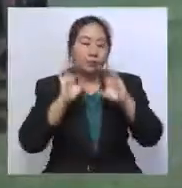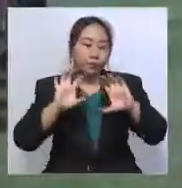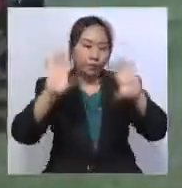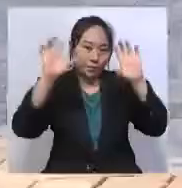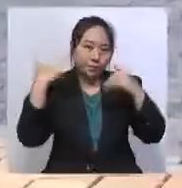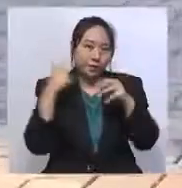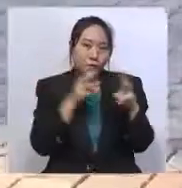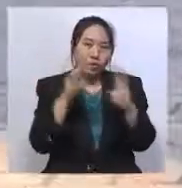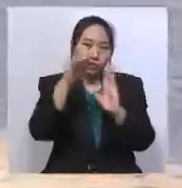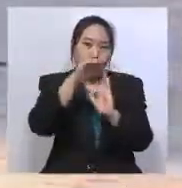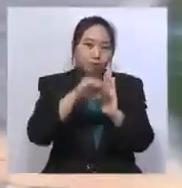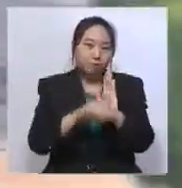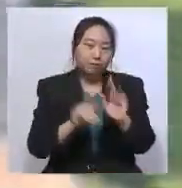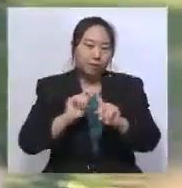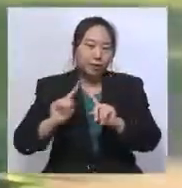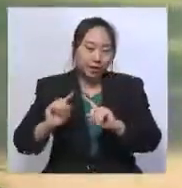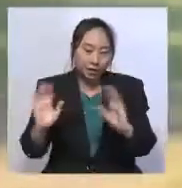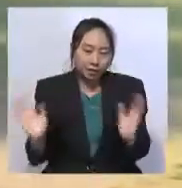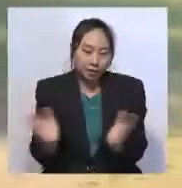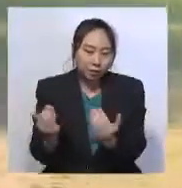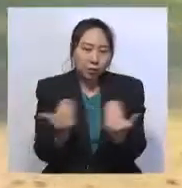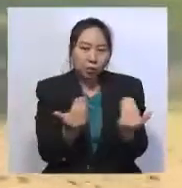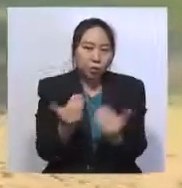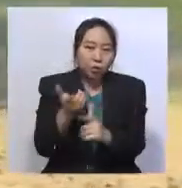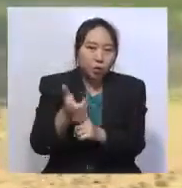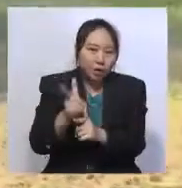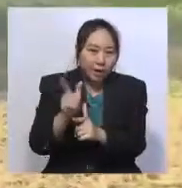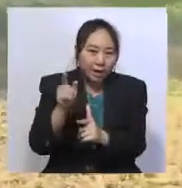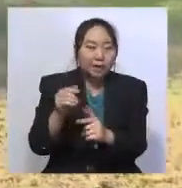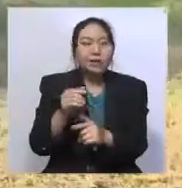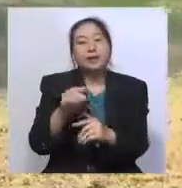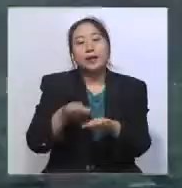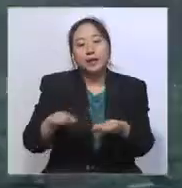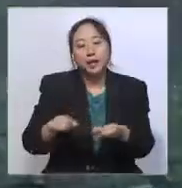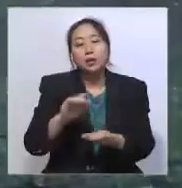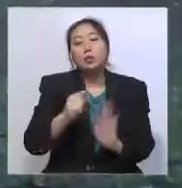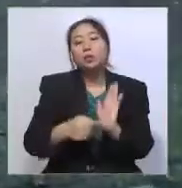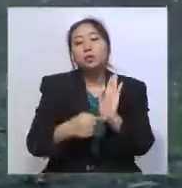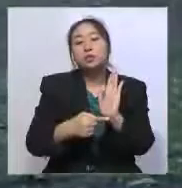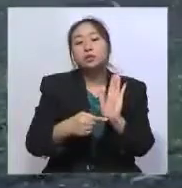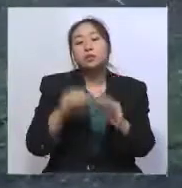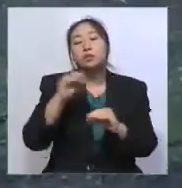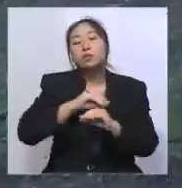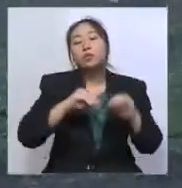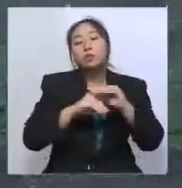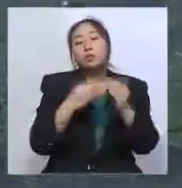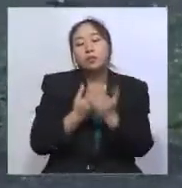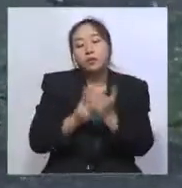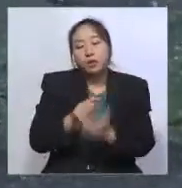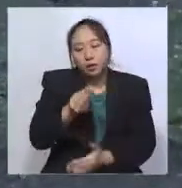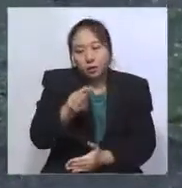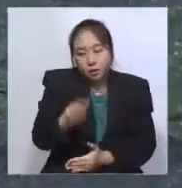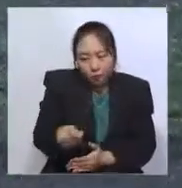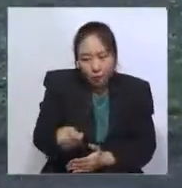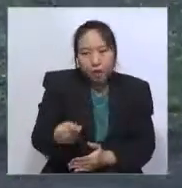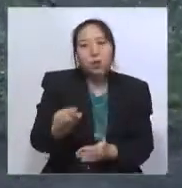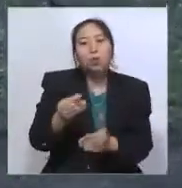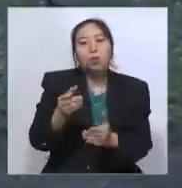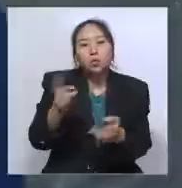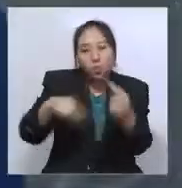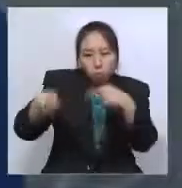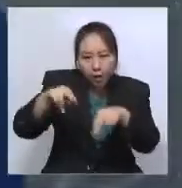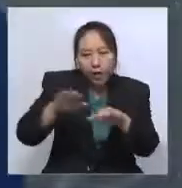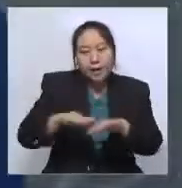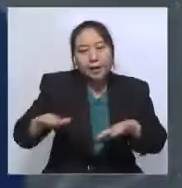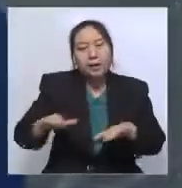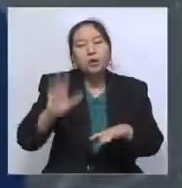การมากมายนะคะเพื่อที่จะสนับสนุนการเลี้ยงดูเด็กในช่วงวัยนี้นะคะอย่างเช่นโครงการเงินอุดหนุนเพื่อเลี้ยงดูเด็กแรกเกิดที่